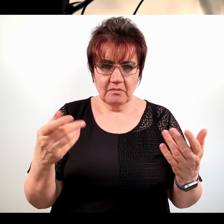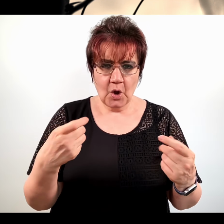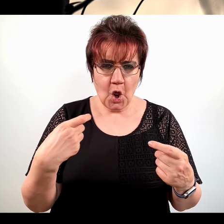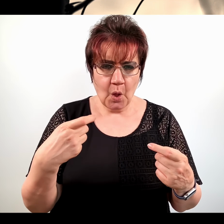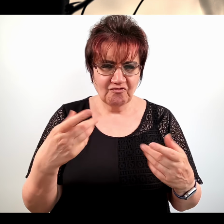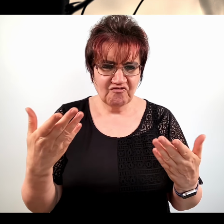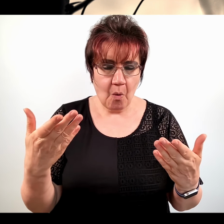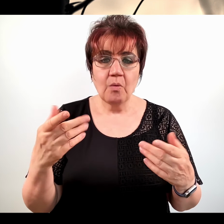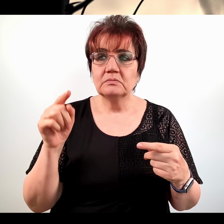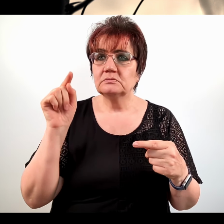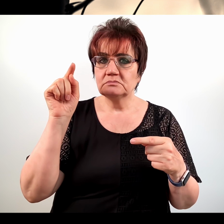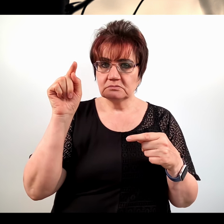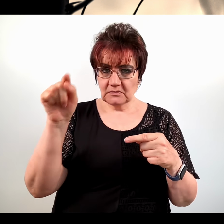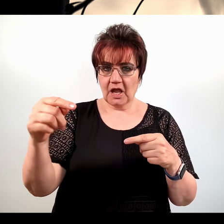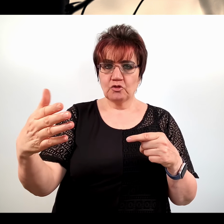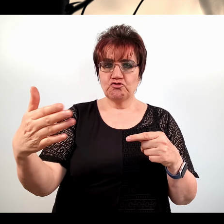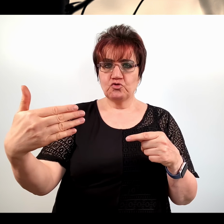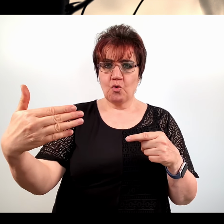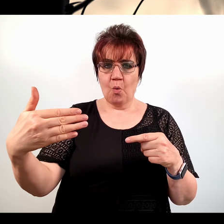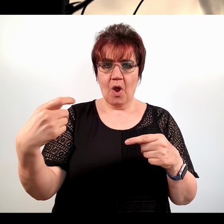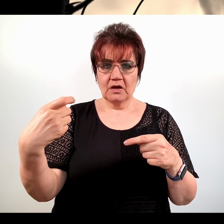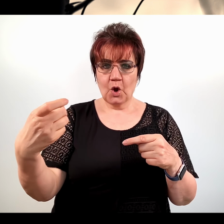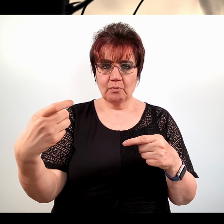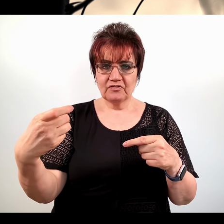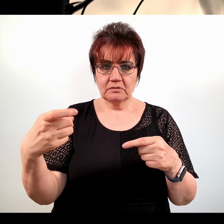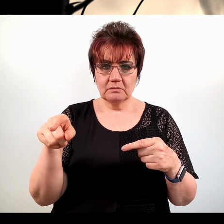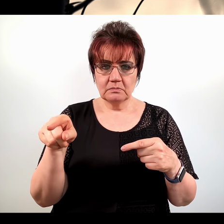klopfte es an seiner Türe.